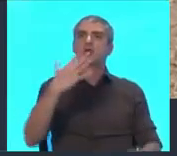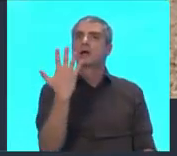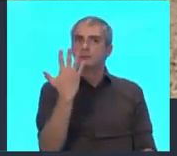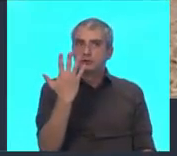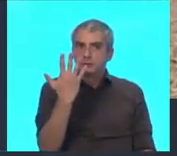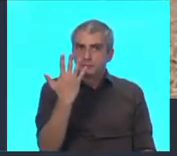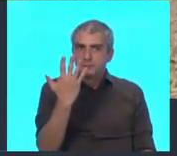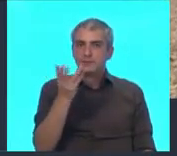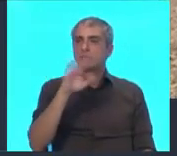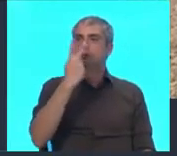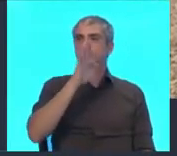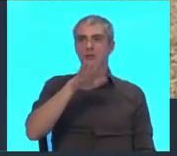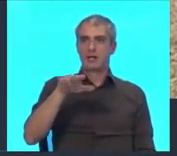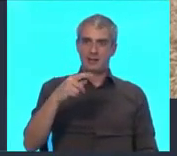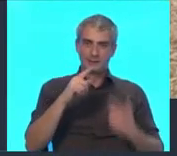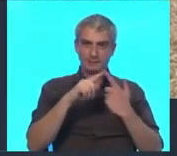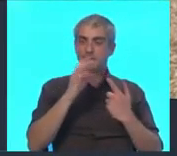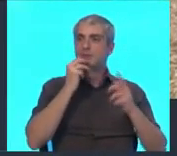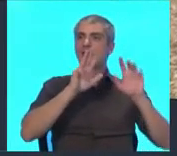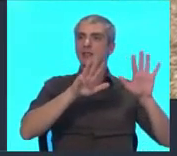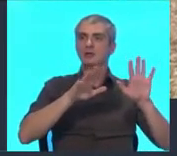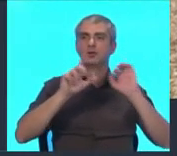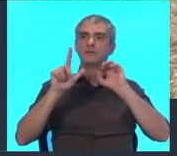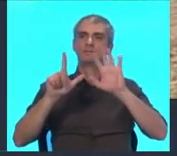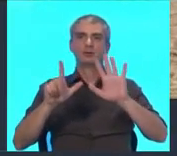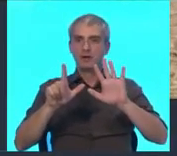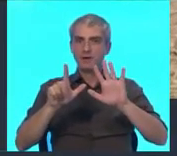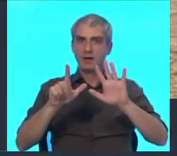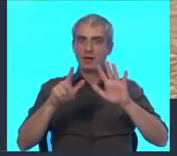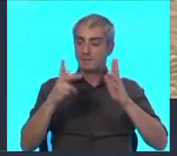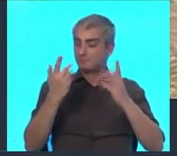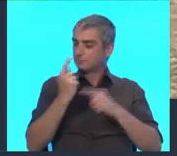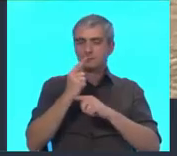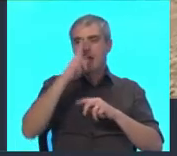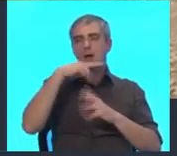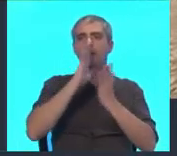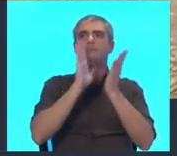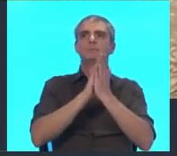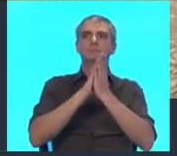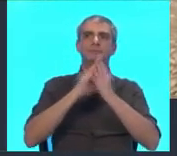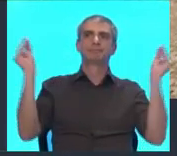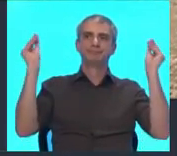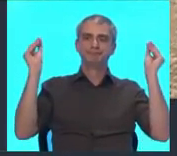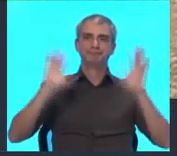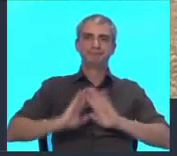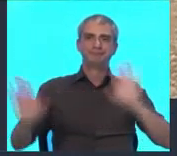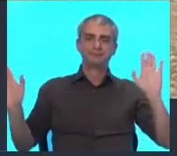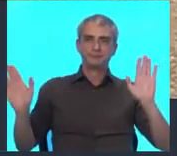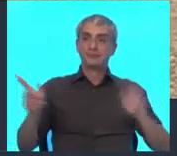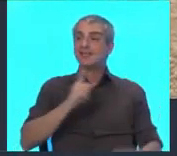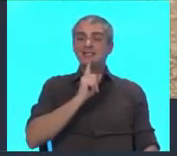ישיר שני ילדים, בני 9 ו-7, שברגע אחד אבא נעלם להם, אמא